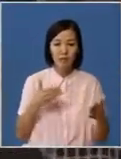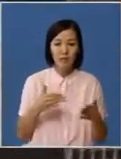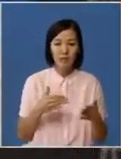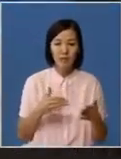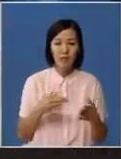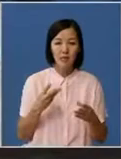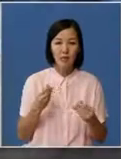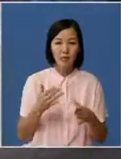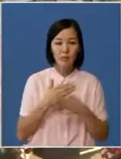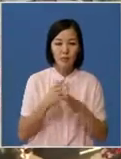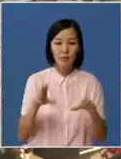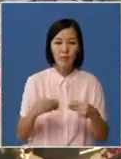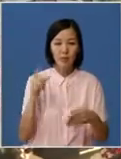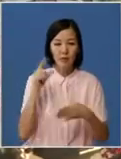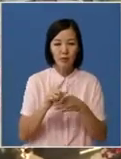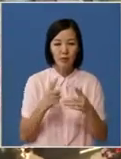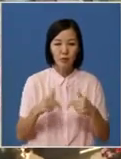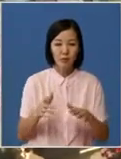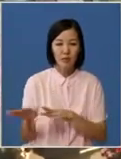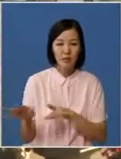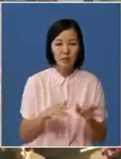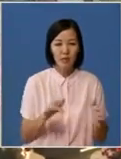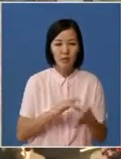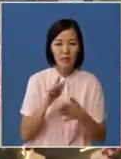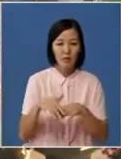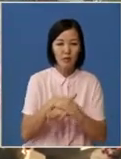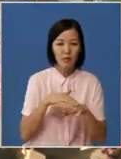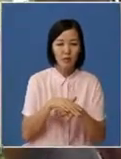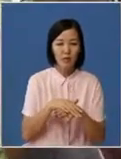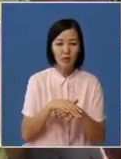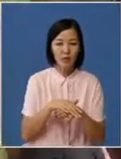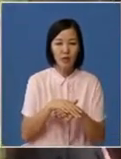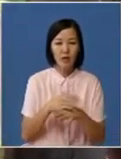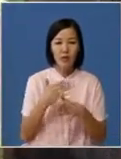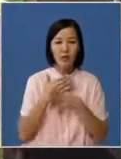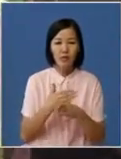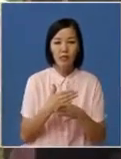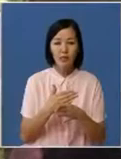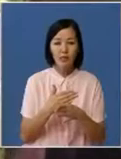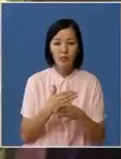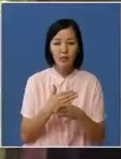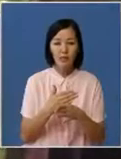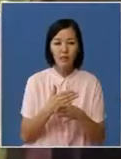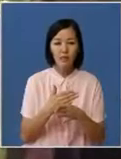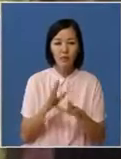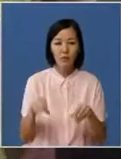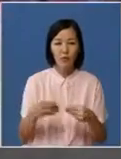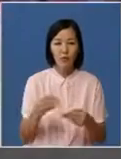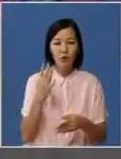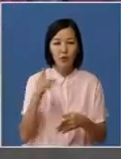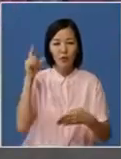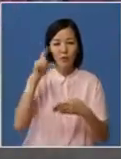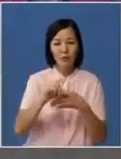көмек берілген. Мешітте ұйымдастырылған шара қала тұрғындарының өз ықтиярымен өзгелерге жәрдемдесуді меңзейді. Қазіргі таңда қаладағы 4